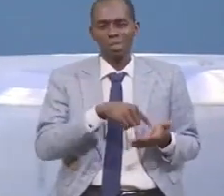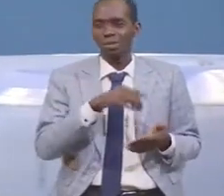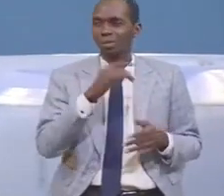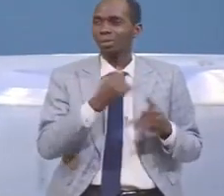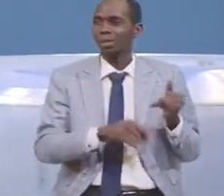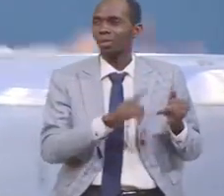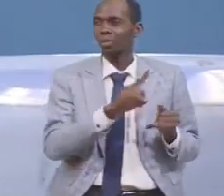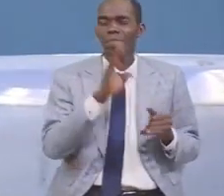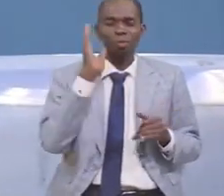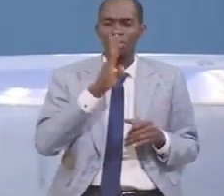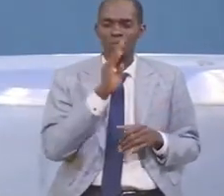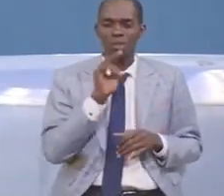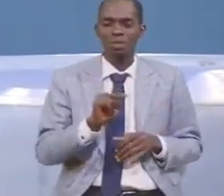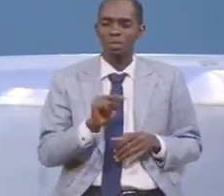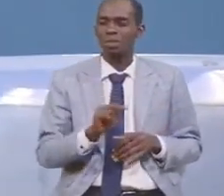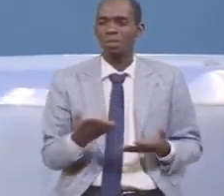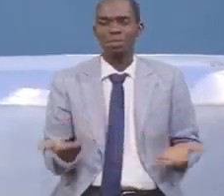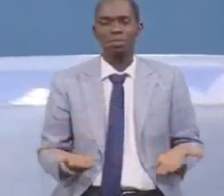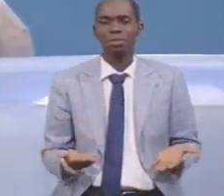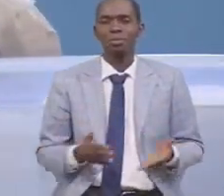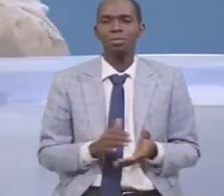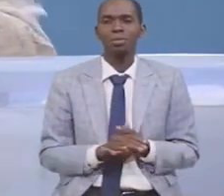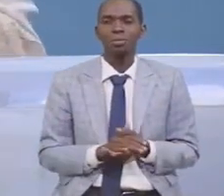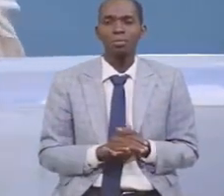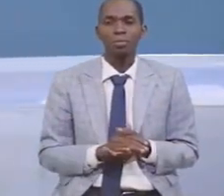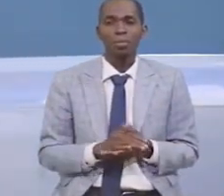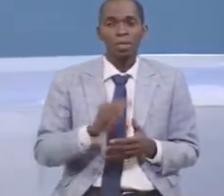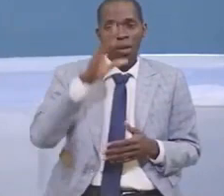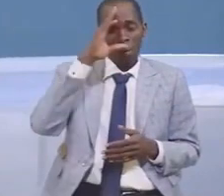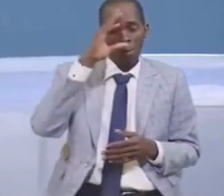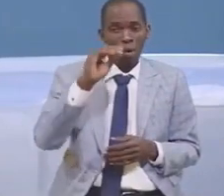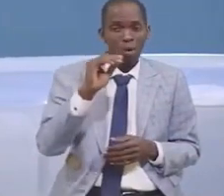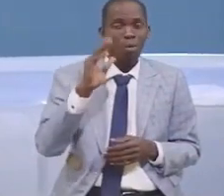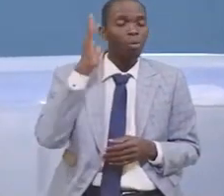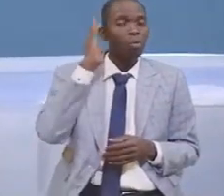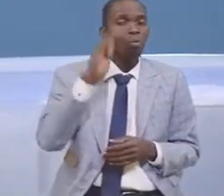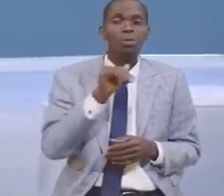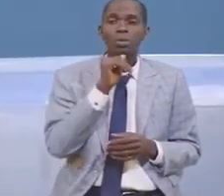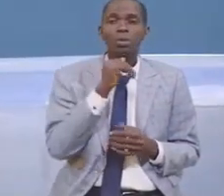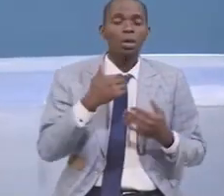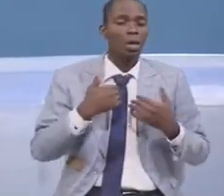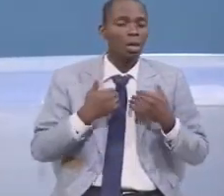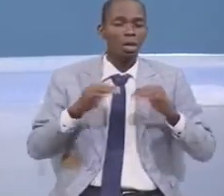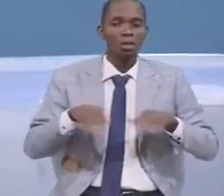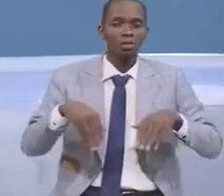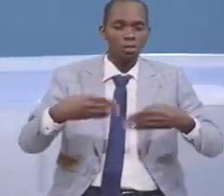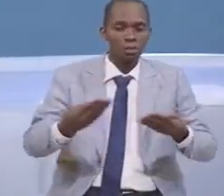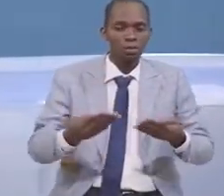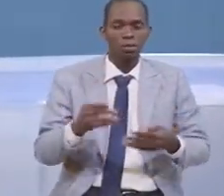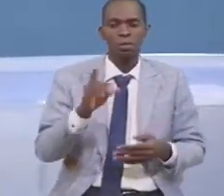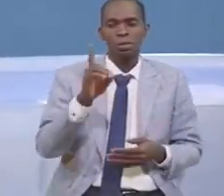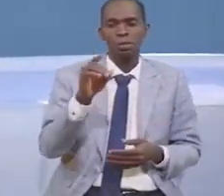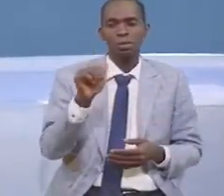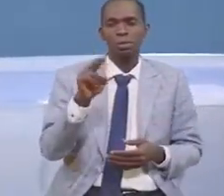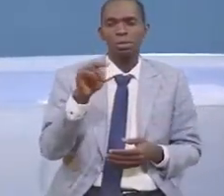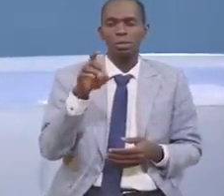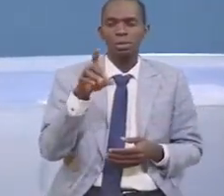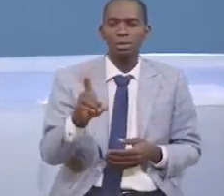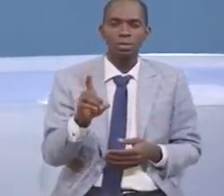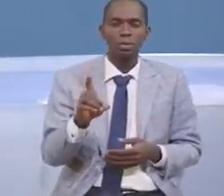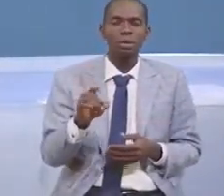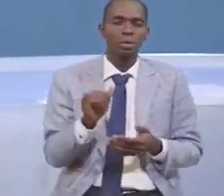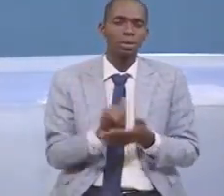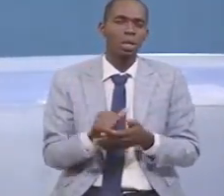అతడు ఇక్కడ అక్కర్లేదేమో అనుకున్నాను. Man would not have given David that anointing. మనుషుడైతే